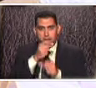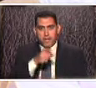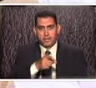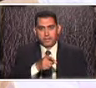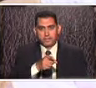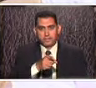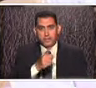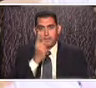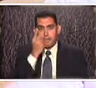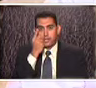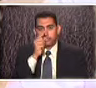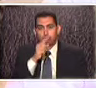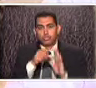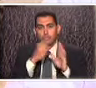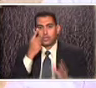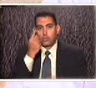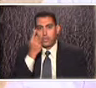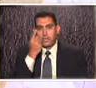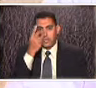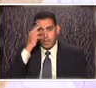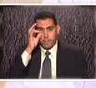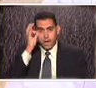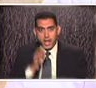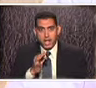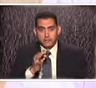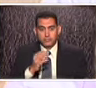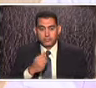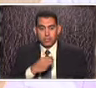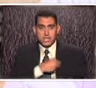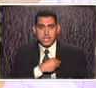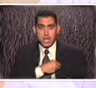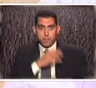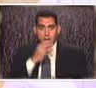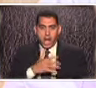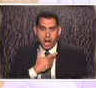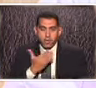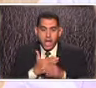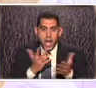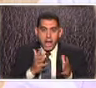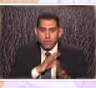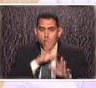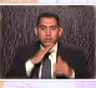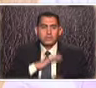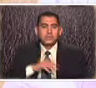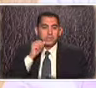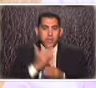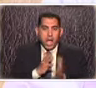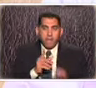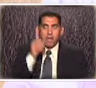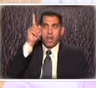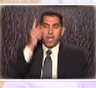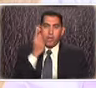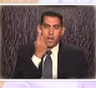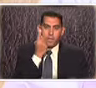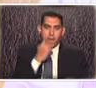ابدا فقط بشرط ان يكون منطلقه اراده رضوان الله رضوان الله عز وجل ان يكون